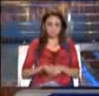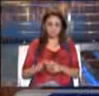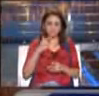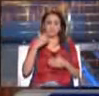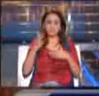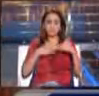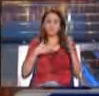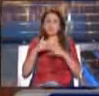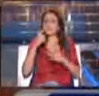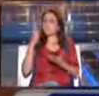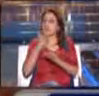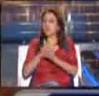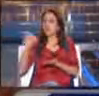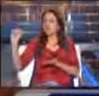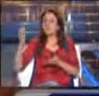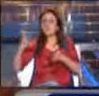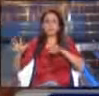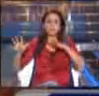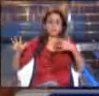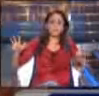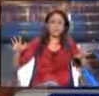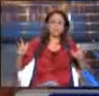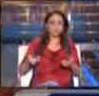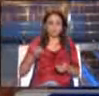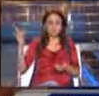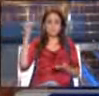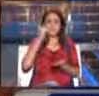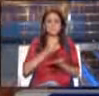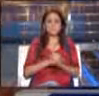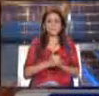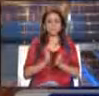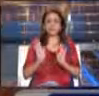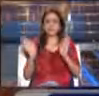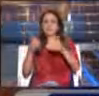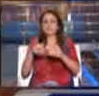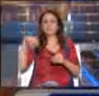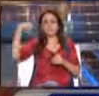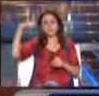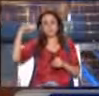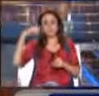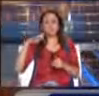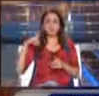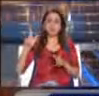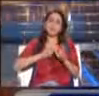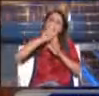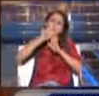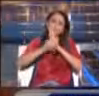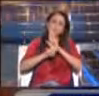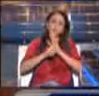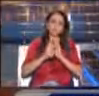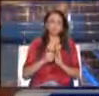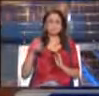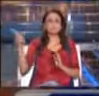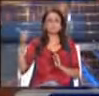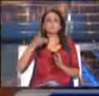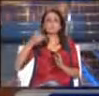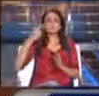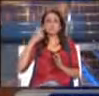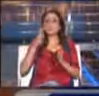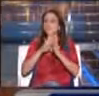انت ومال حقوق الشهداء بالرياضه؟ ما تروح انت لو انت راجل مسؤول في حزب او في وزير او رئيس وزراء او ايا كانت هو منصبك ايه، روح انت